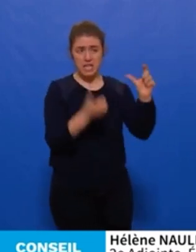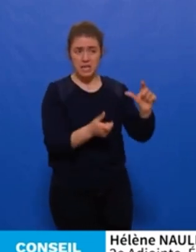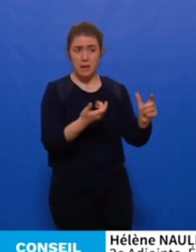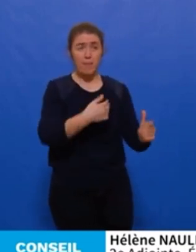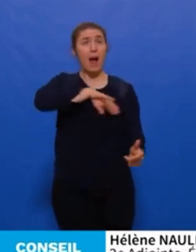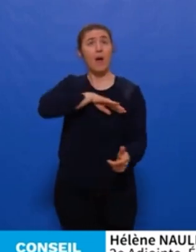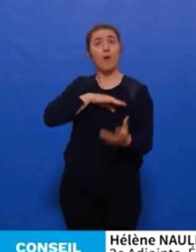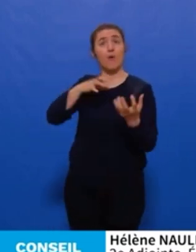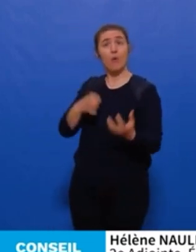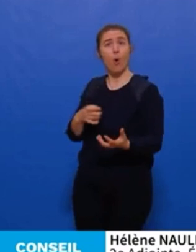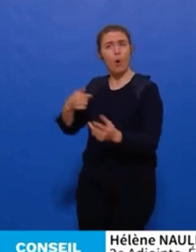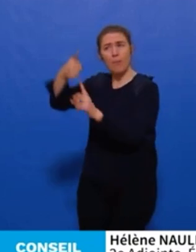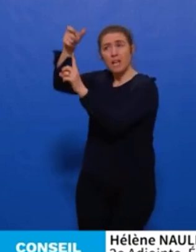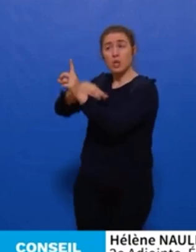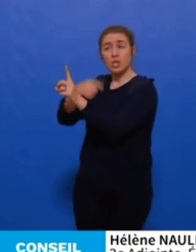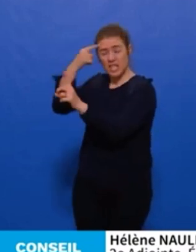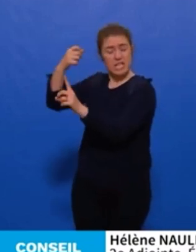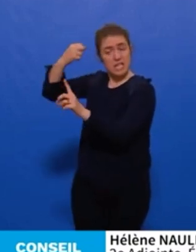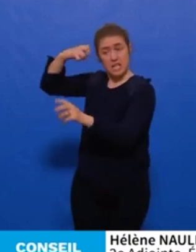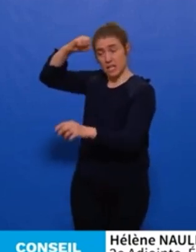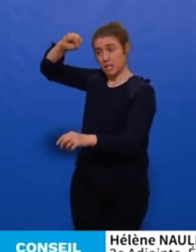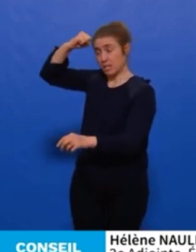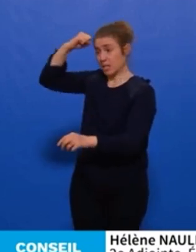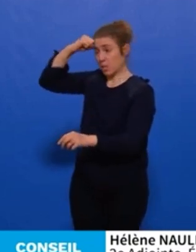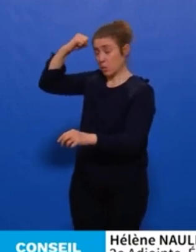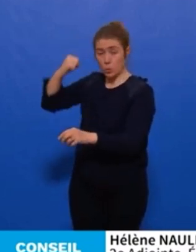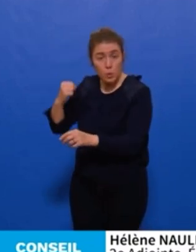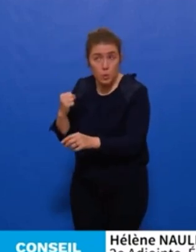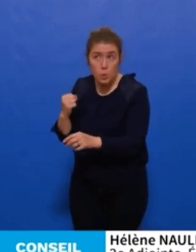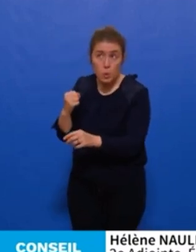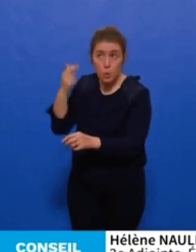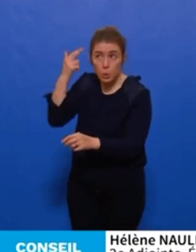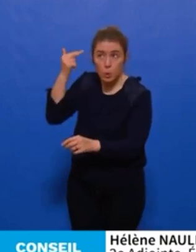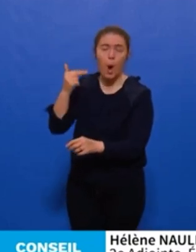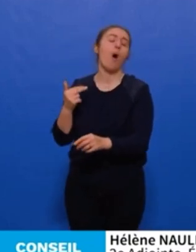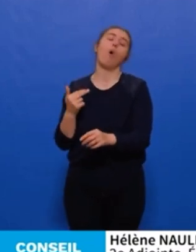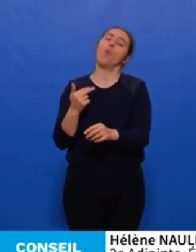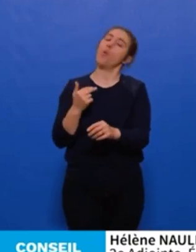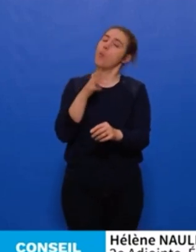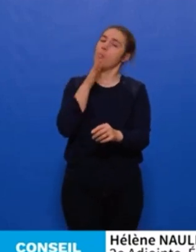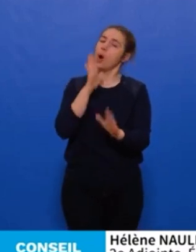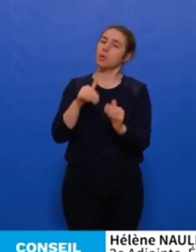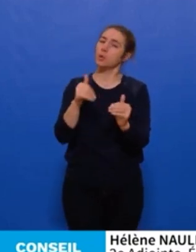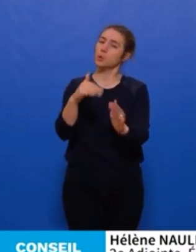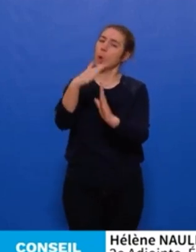défendre un entêtement complètement irrationnel, il y a un moment, là, franchement, stop, ça suffit.